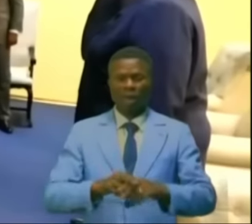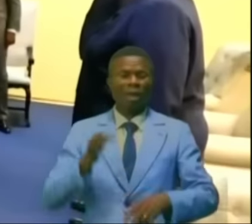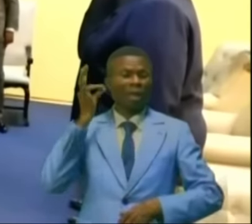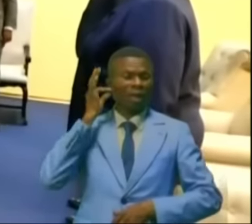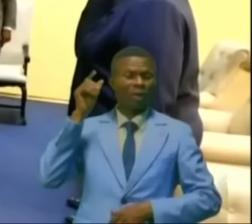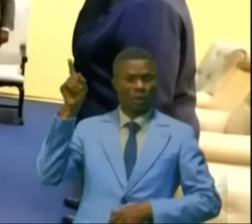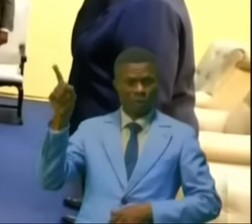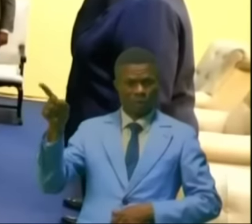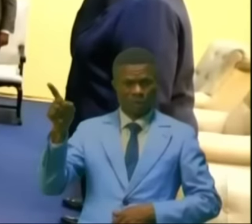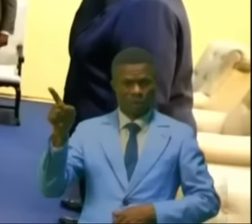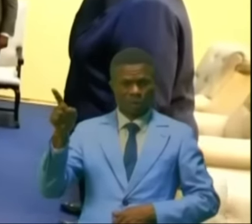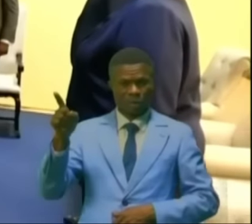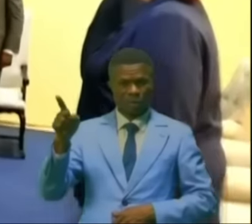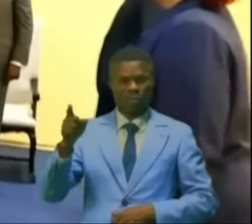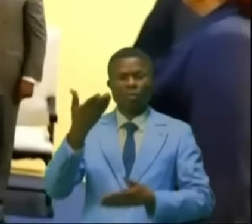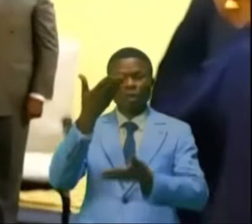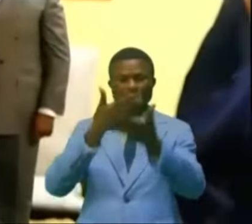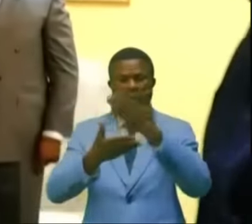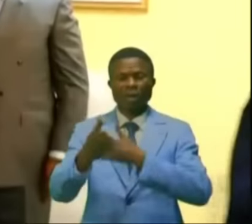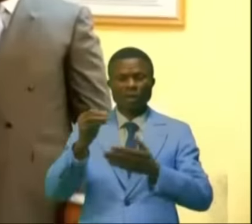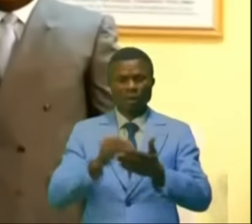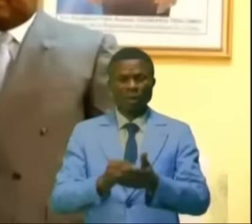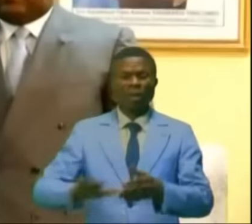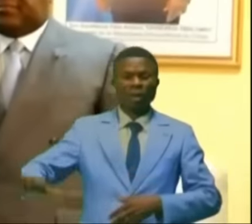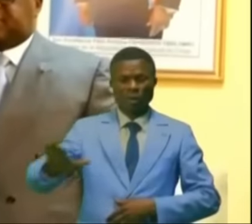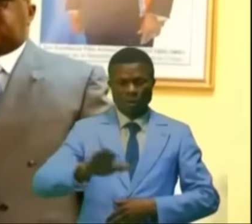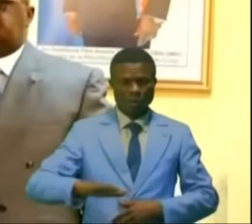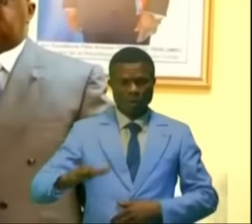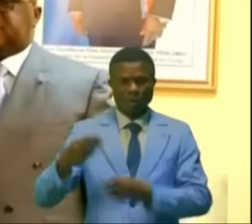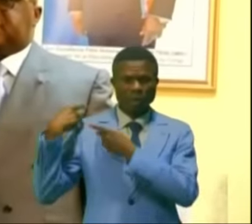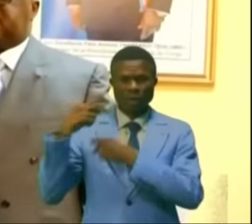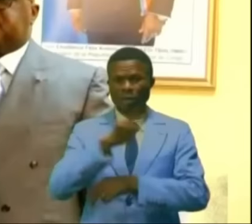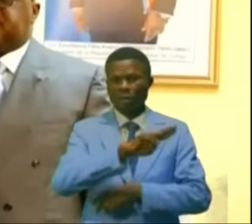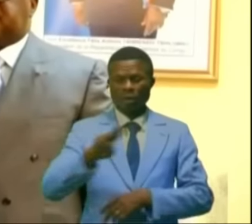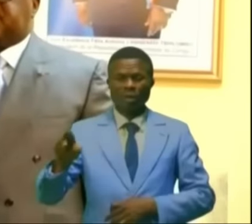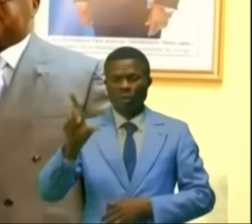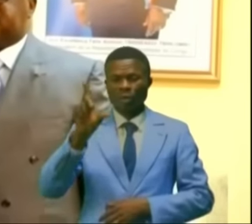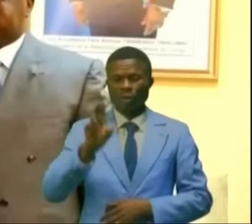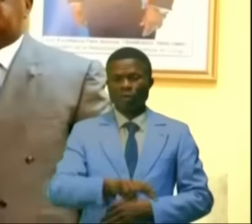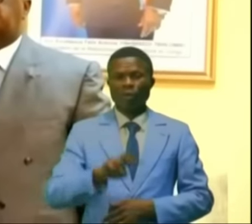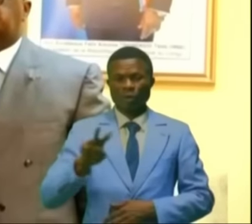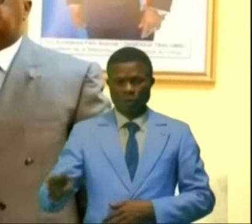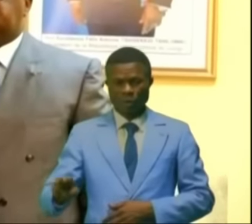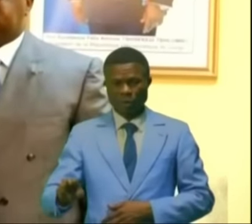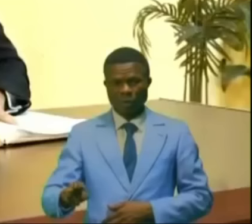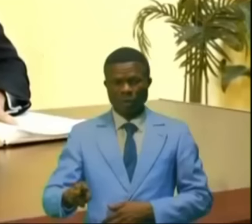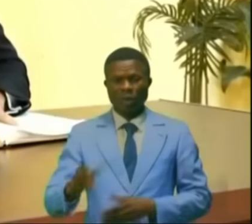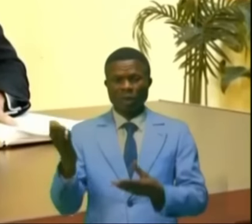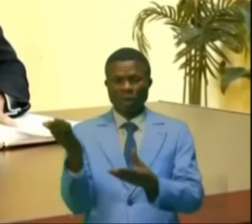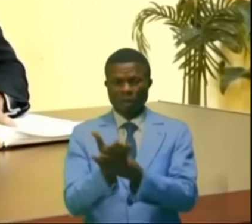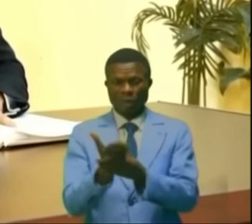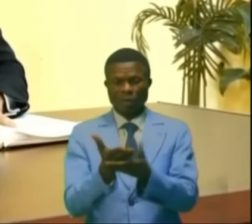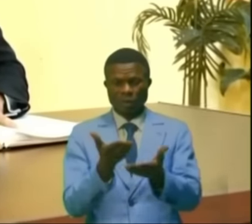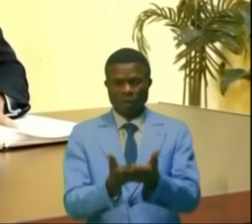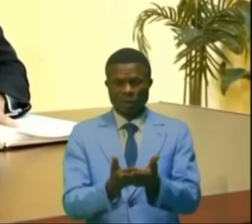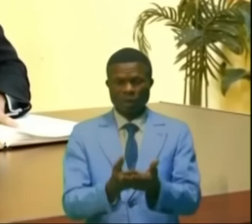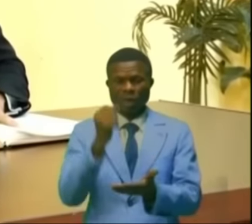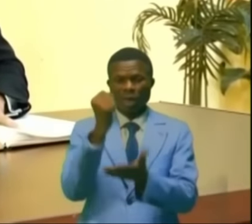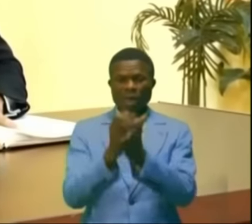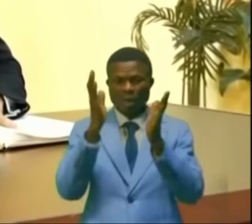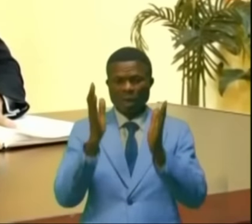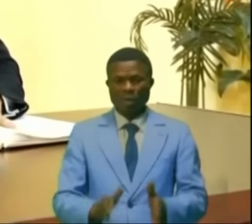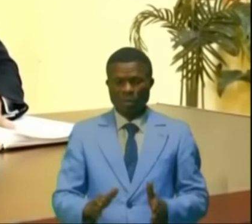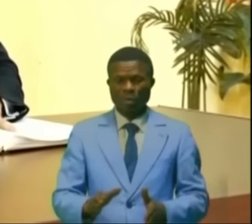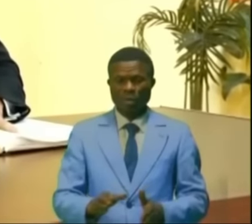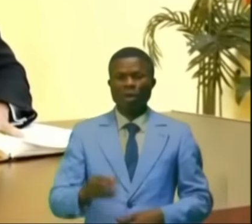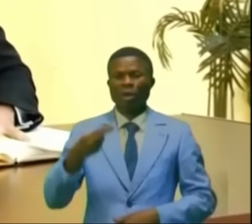au Kenya, où il représente également son pays depuis 2020. Dans le livre d'or, le diplomate